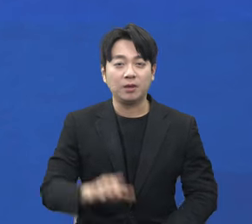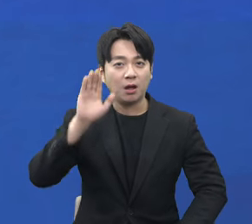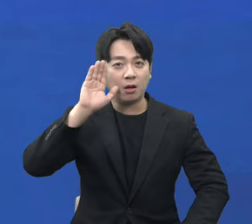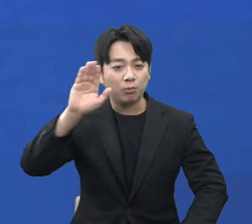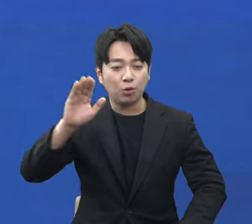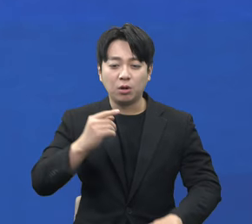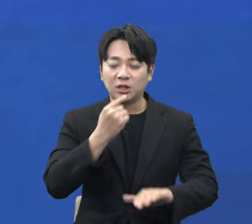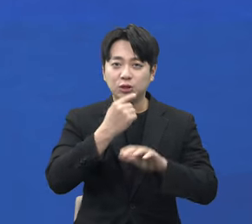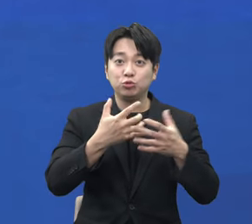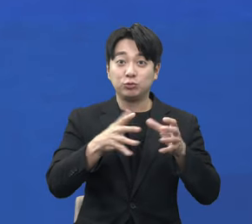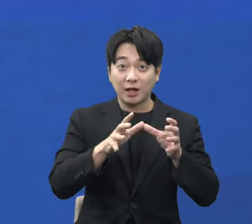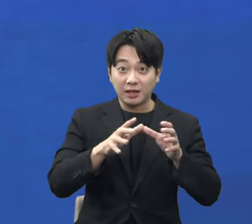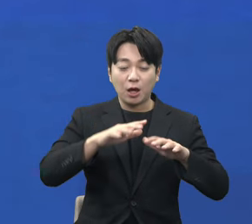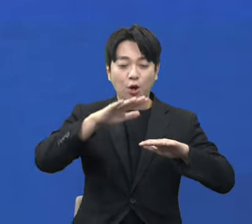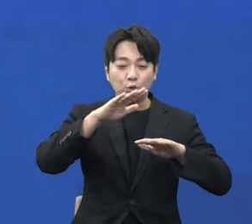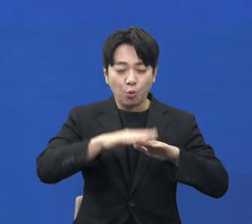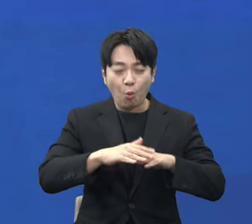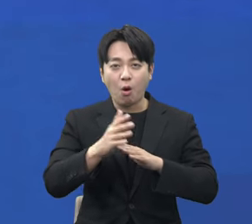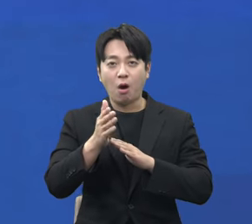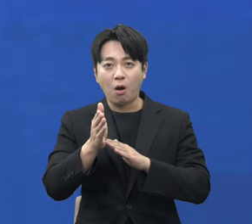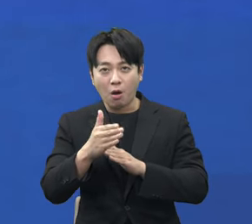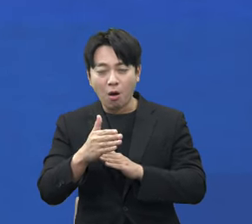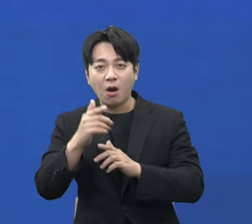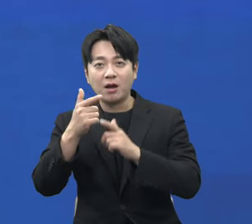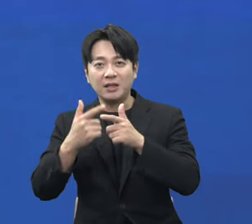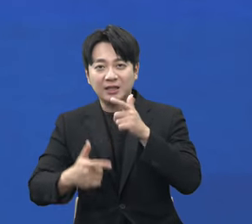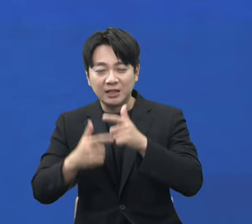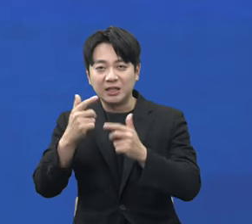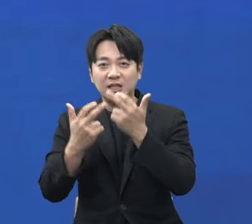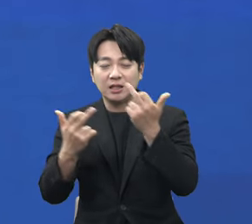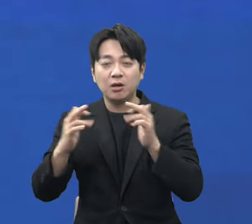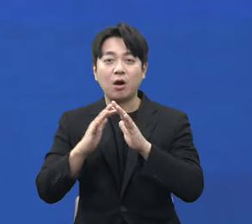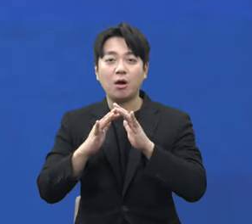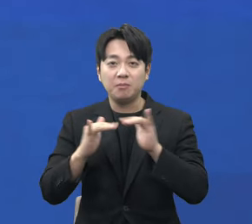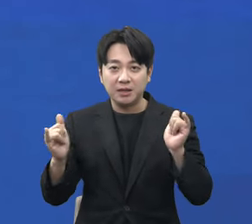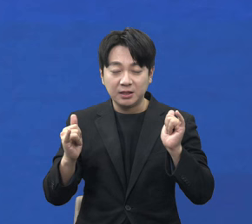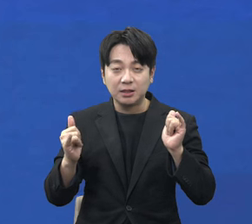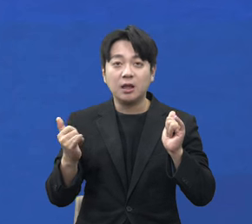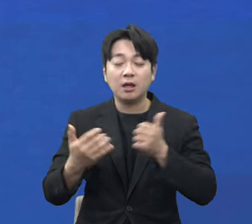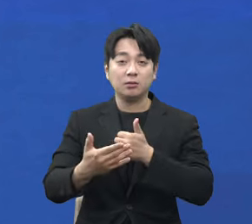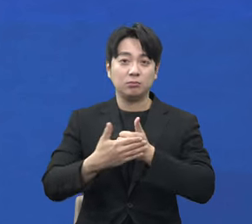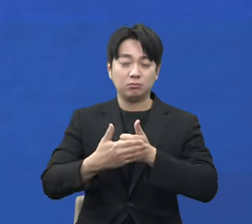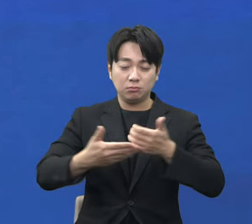농민, 어민, 임어민의 인정한 증거라고 생각합니다.